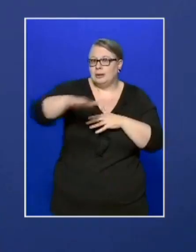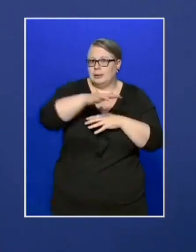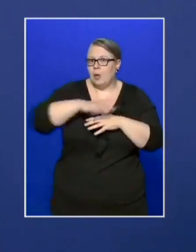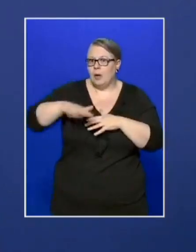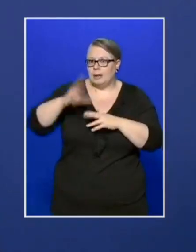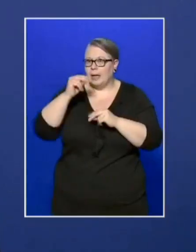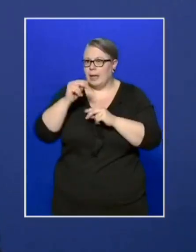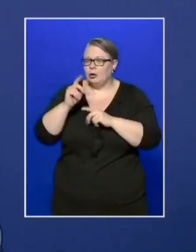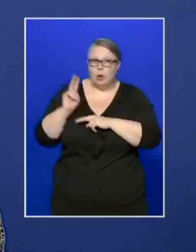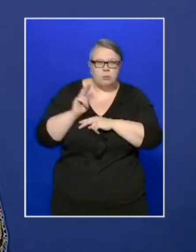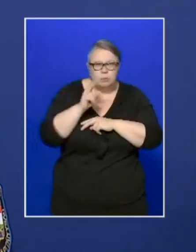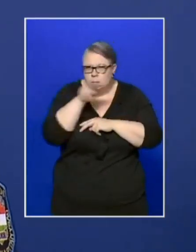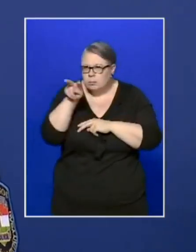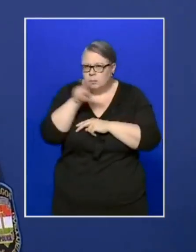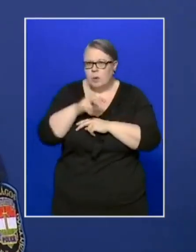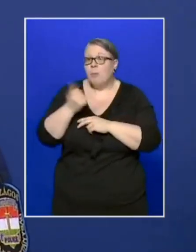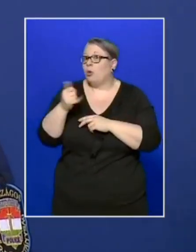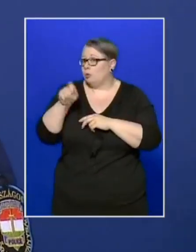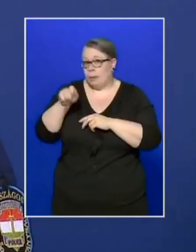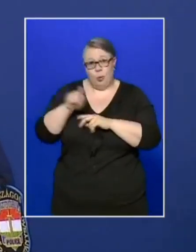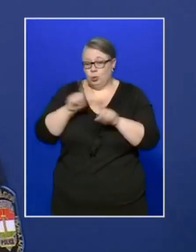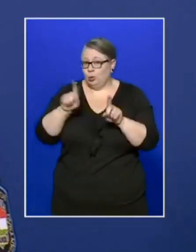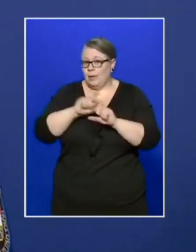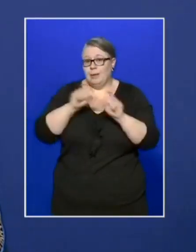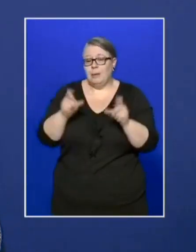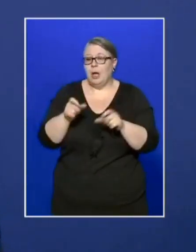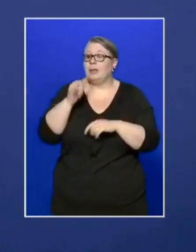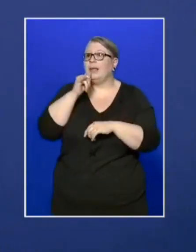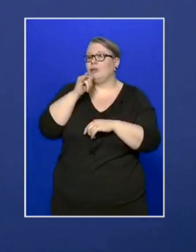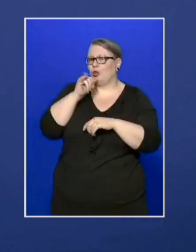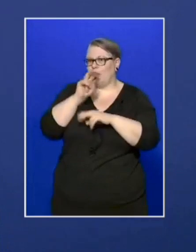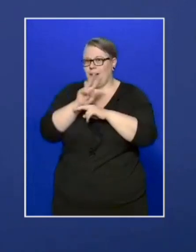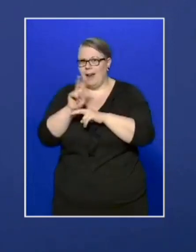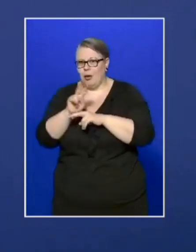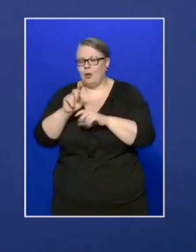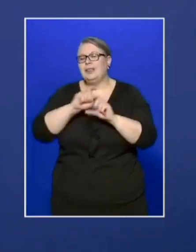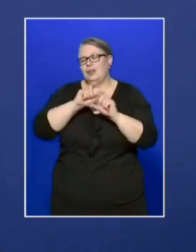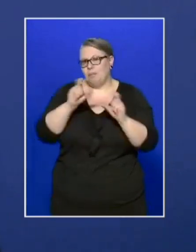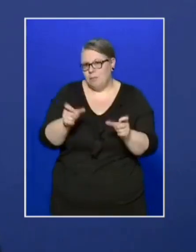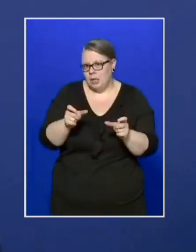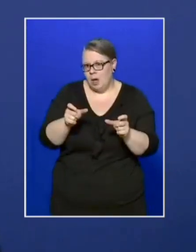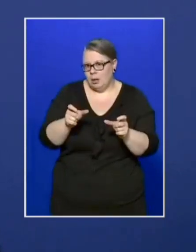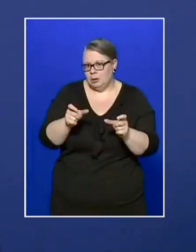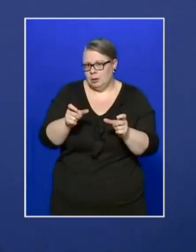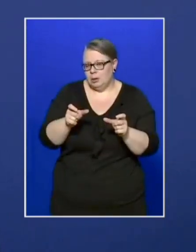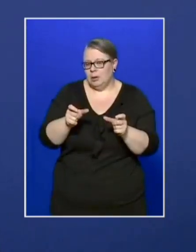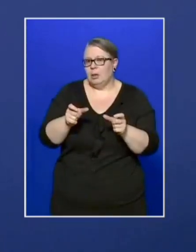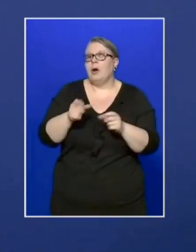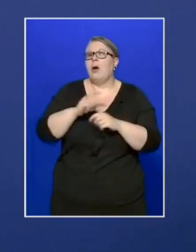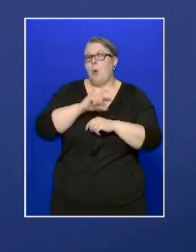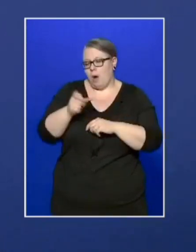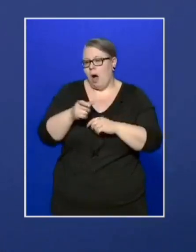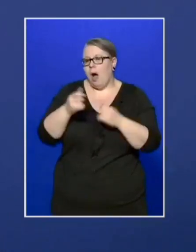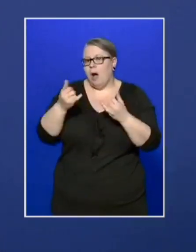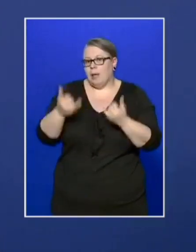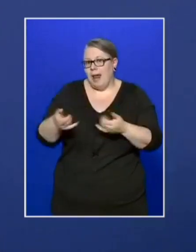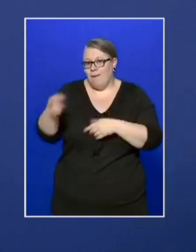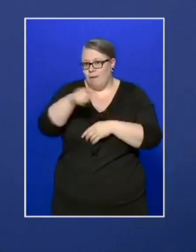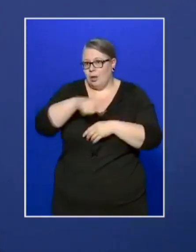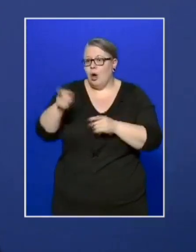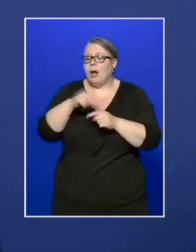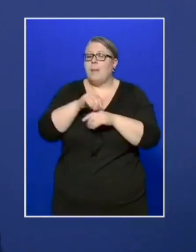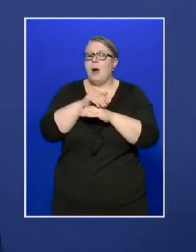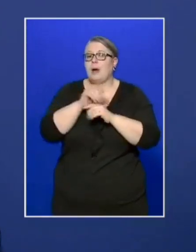Most nem a húsvéttal kapcsolatos ittaság ellenőrzés adja az okát annak, hogy jelen legyünk, hanem a kiárási